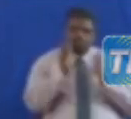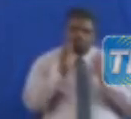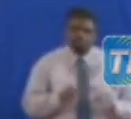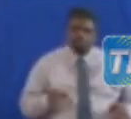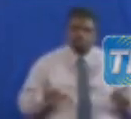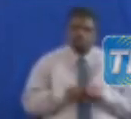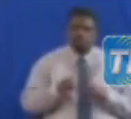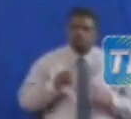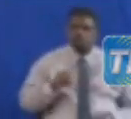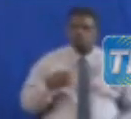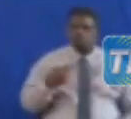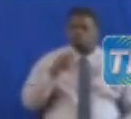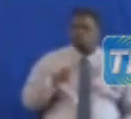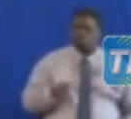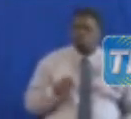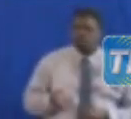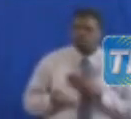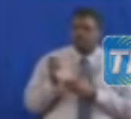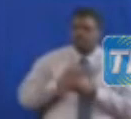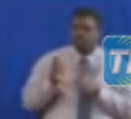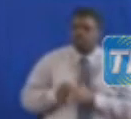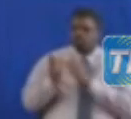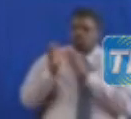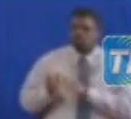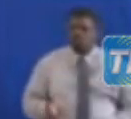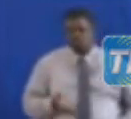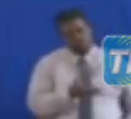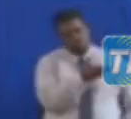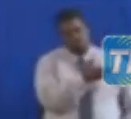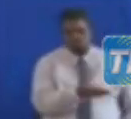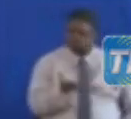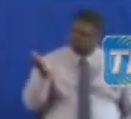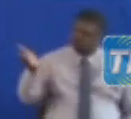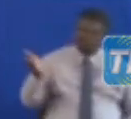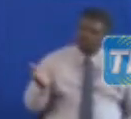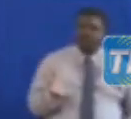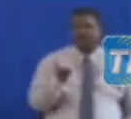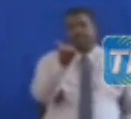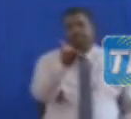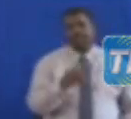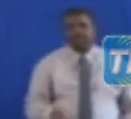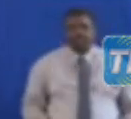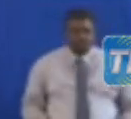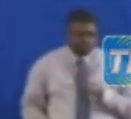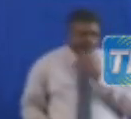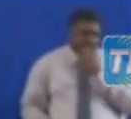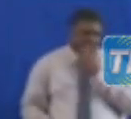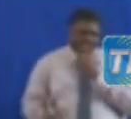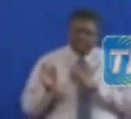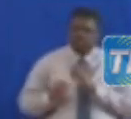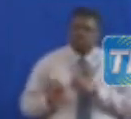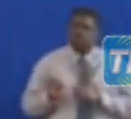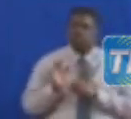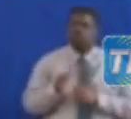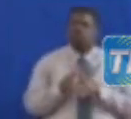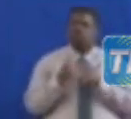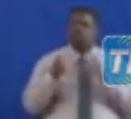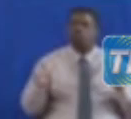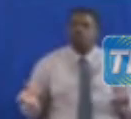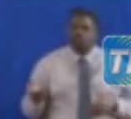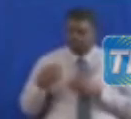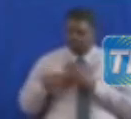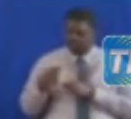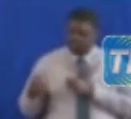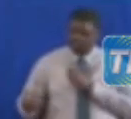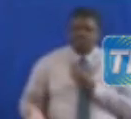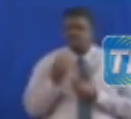ndugu Nduguru na Naibu Makatibu Wakuu Dr. Msonde, Dr. Mahera na Dr. Mtwale kwa mchango wao mkubwa